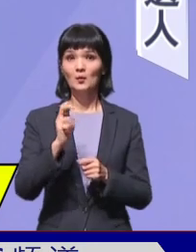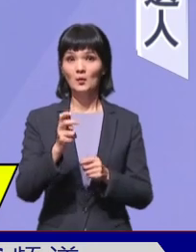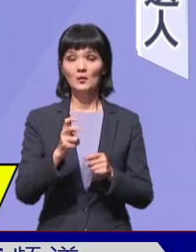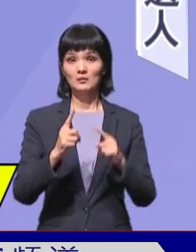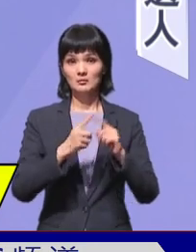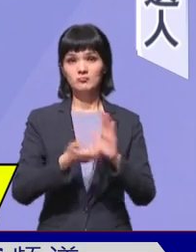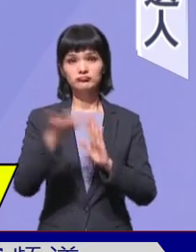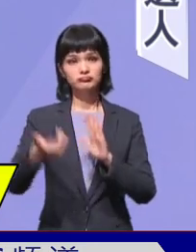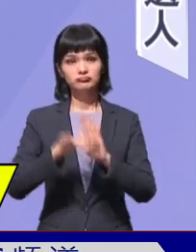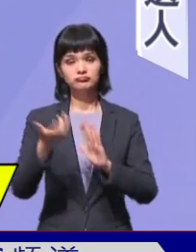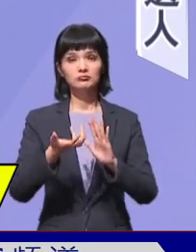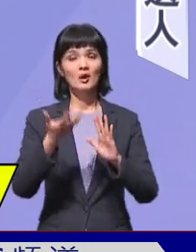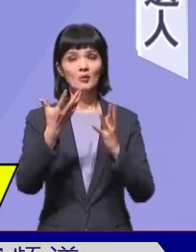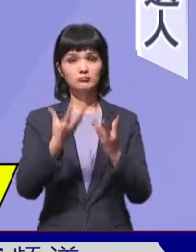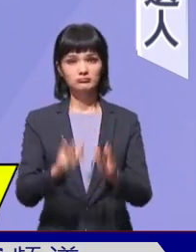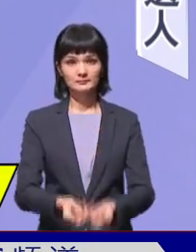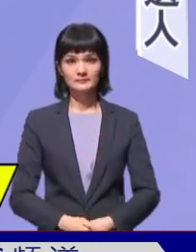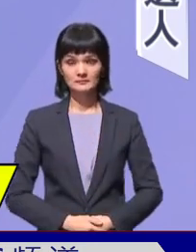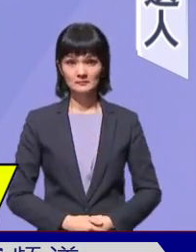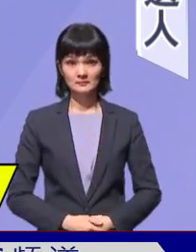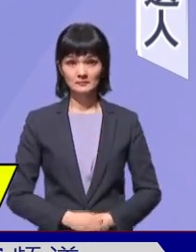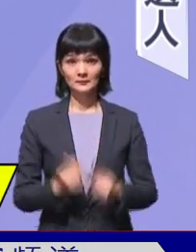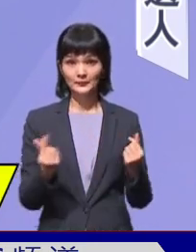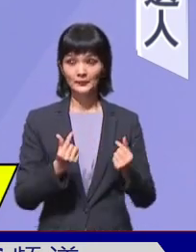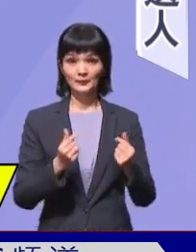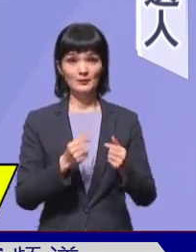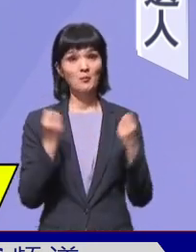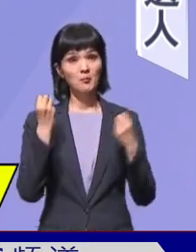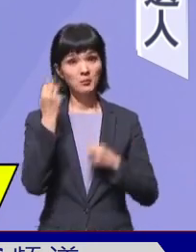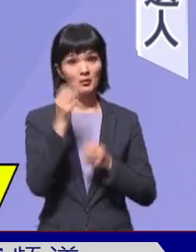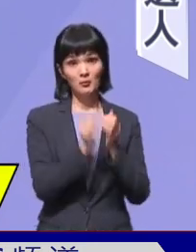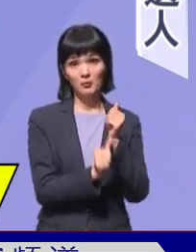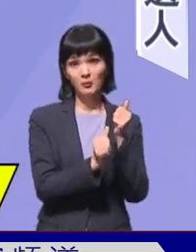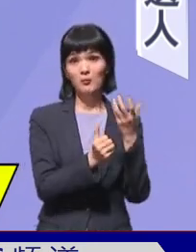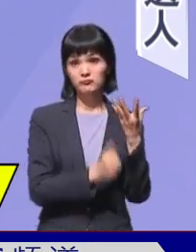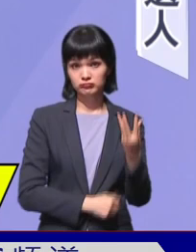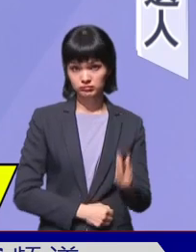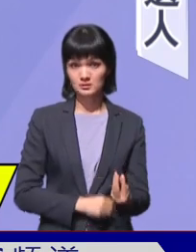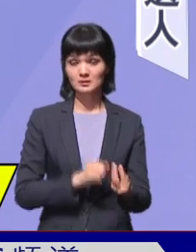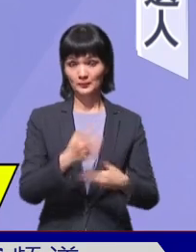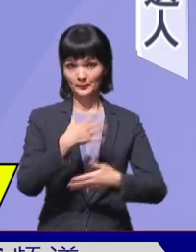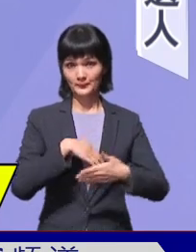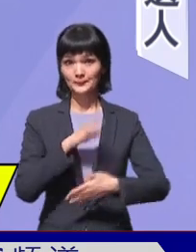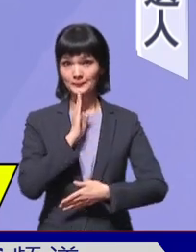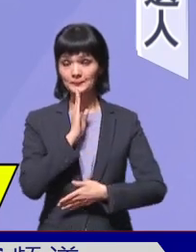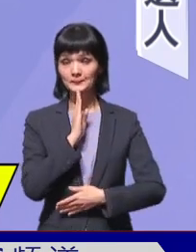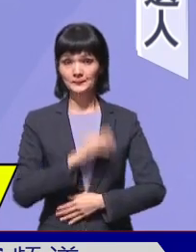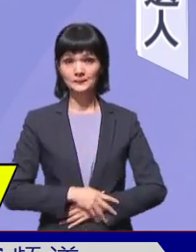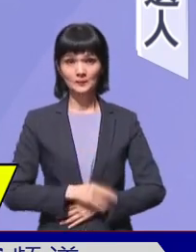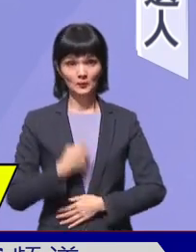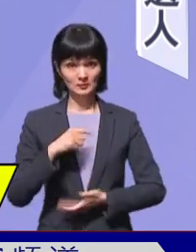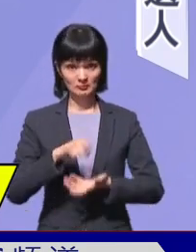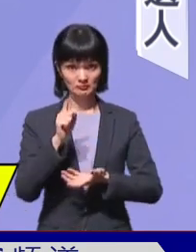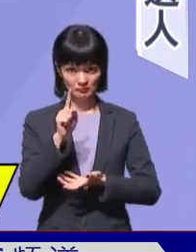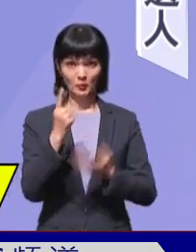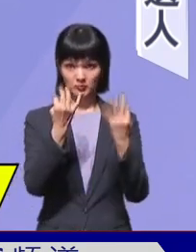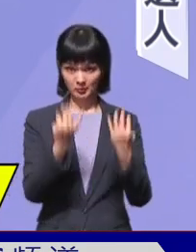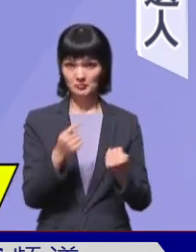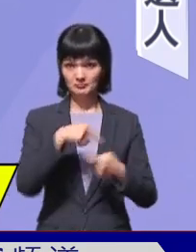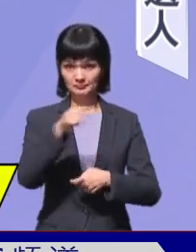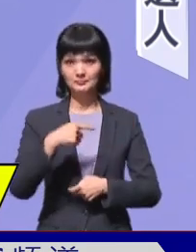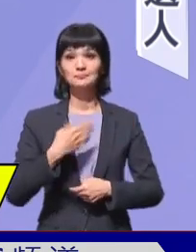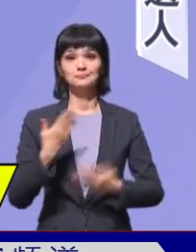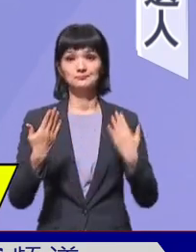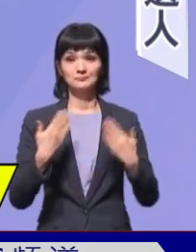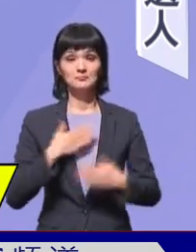台北，这当中当然包括我们新上的人数持续下滑。我提一个数据，大家就很清楚。在郝龙斌市